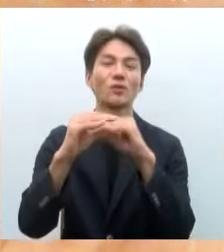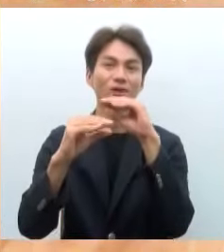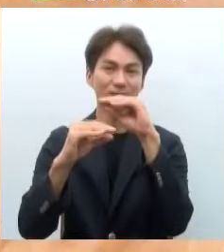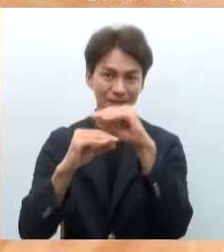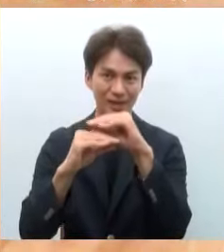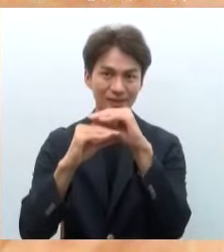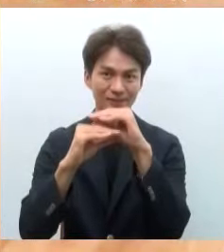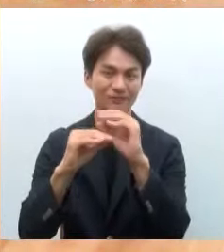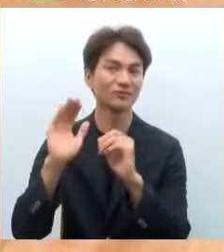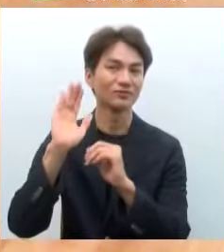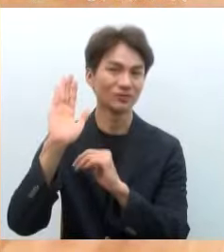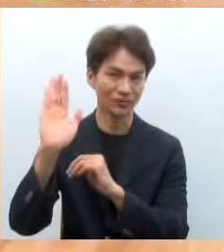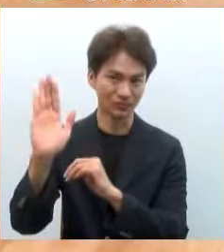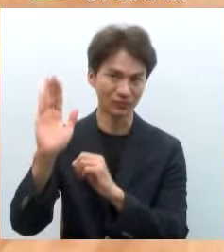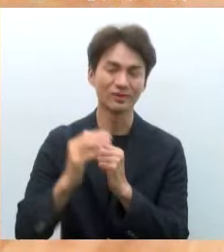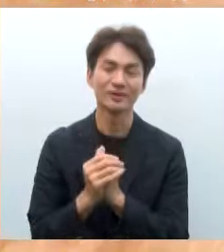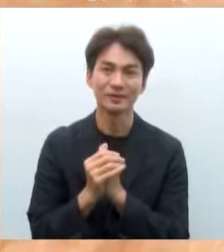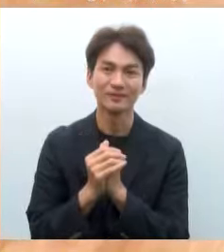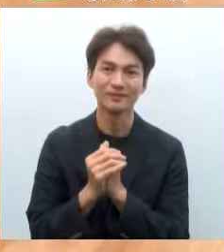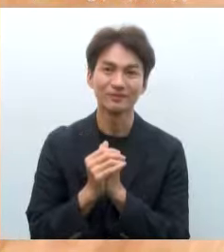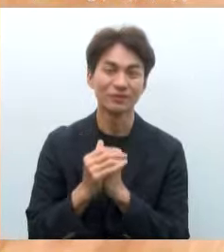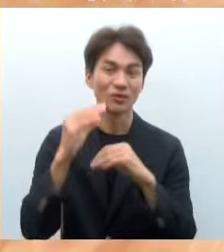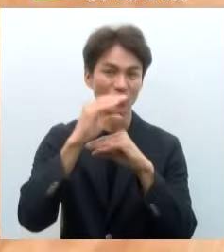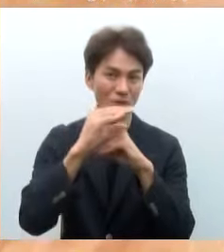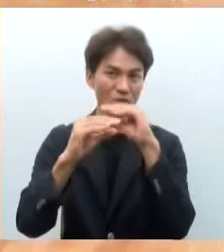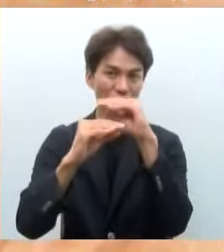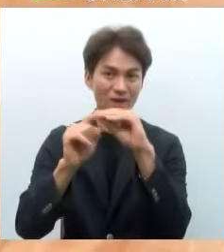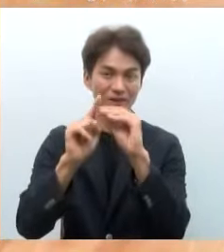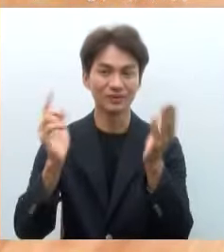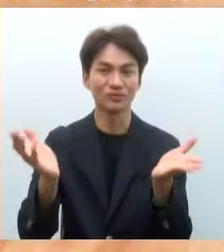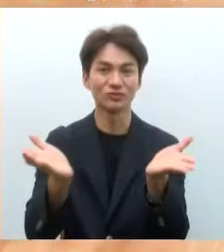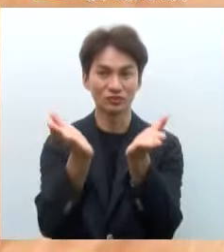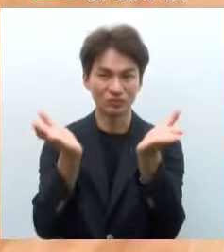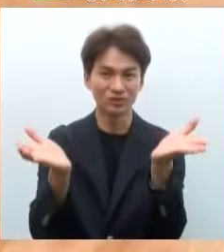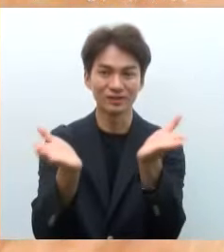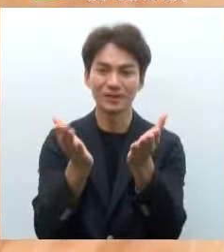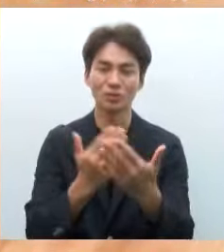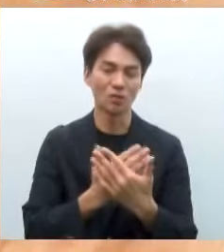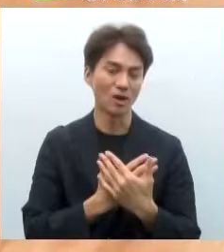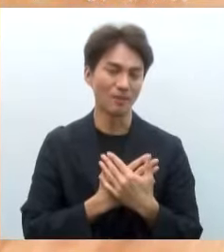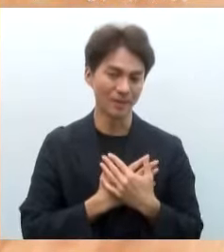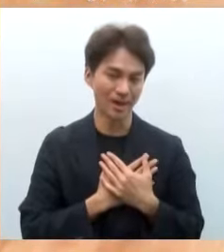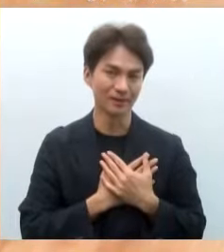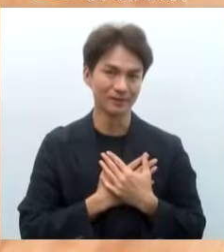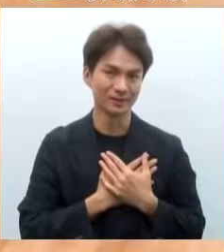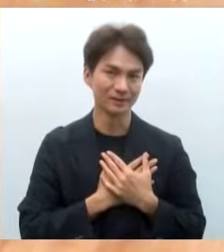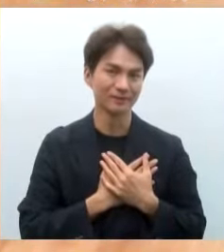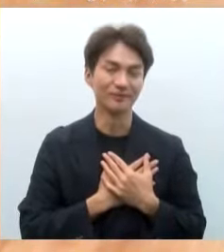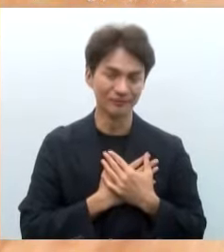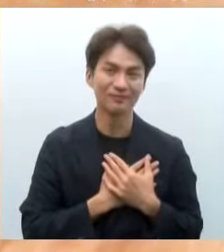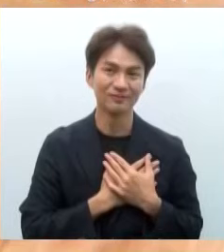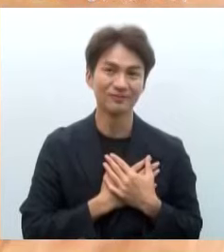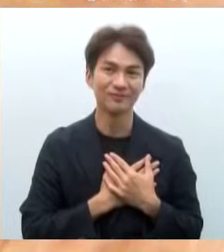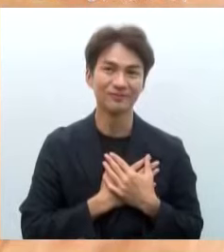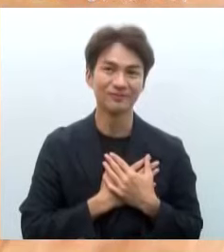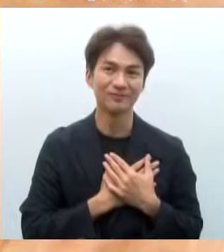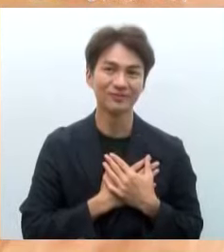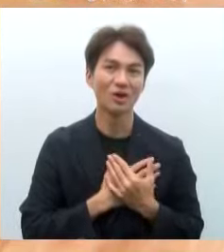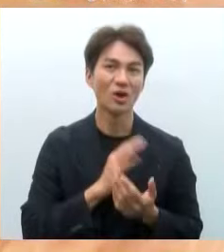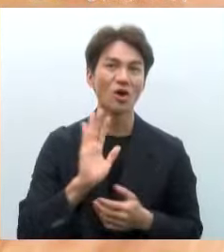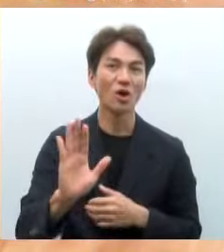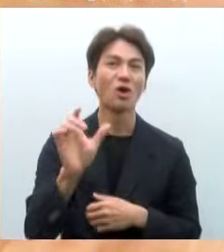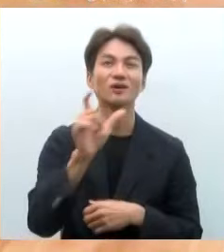วันนี้เราขอนำเสนอในเรื่องราวของโครงการส่งเสริมการปลูกฝังความรักในสถาบันหลักของชาติและน้อมนำพระบรมราโช